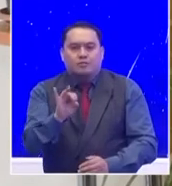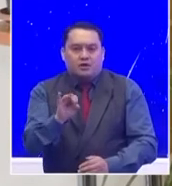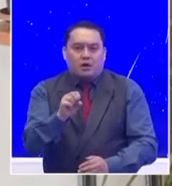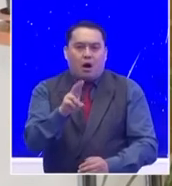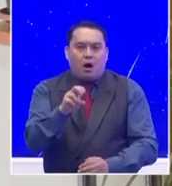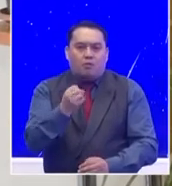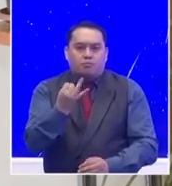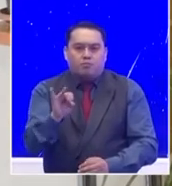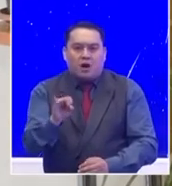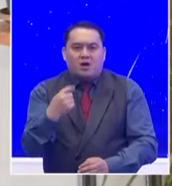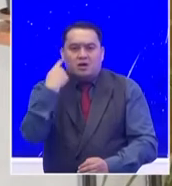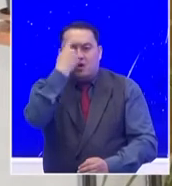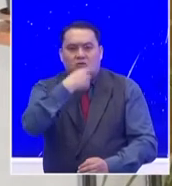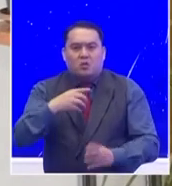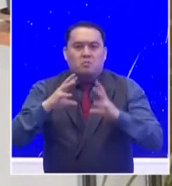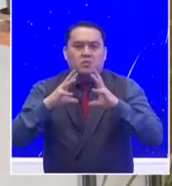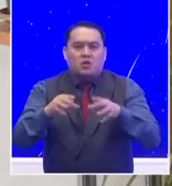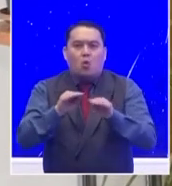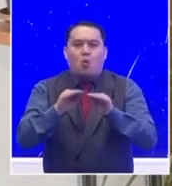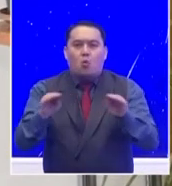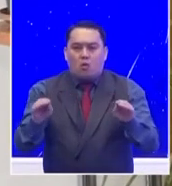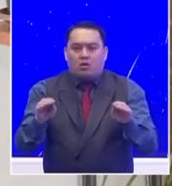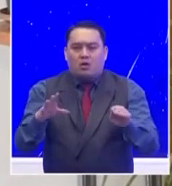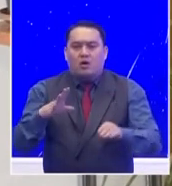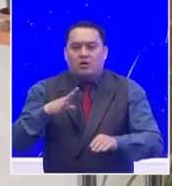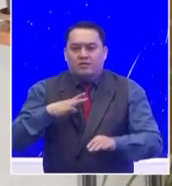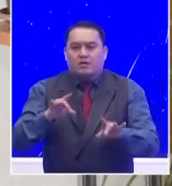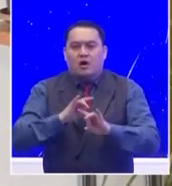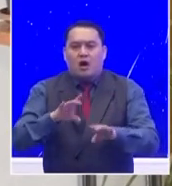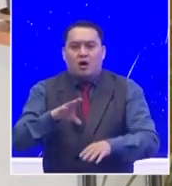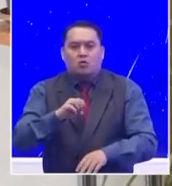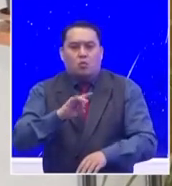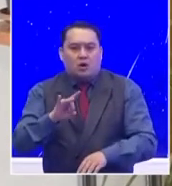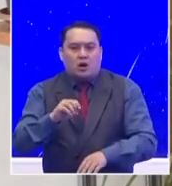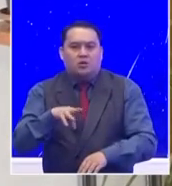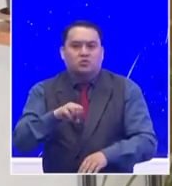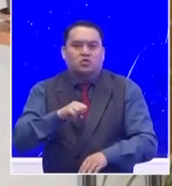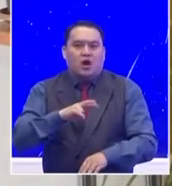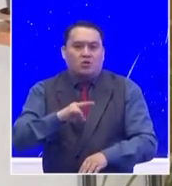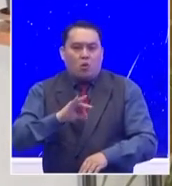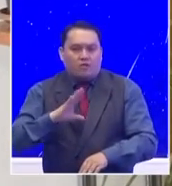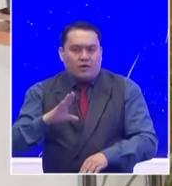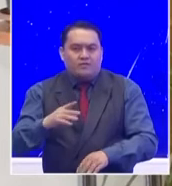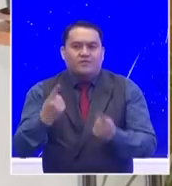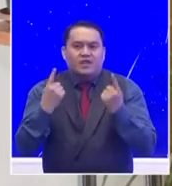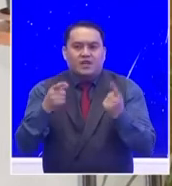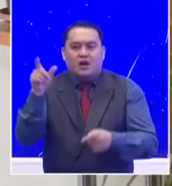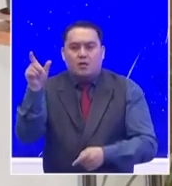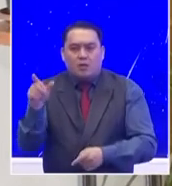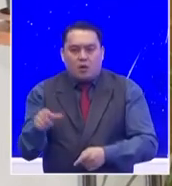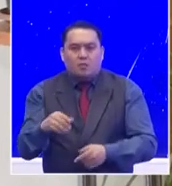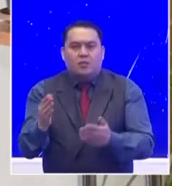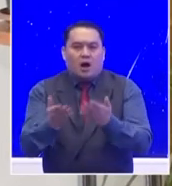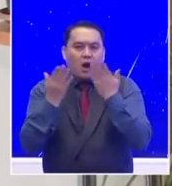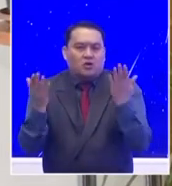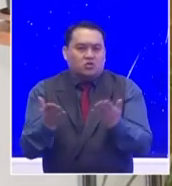мира. Они личности мирового уровня. Но Ануар Алимжанов и Мухтар Ауэзов смогли сблизить нас с этими великими мыслителями. Все могут прочесть